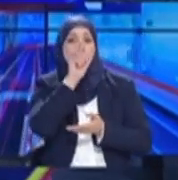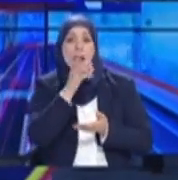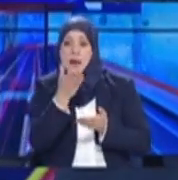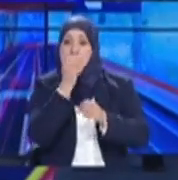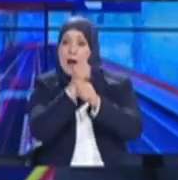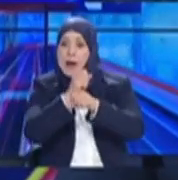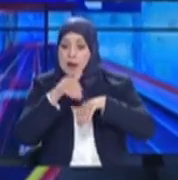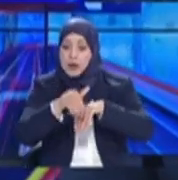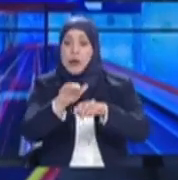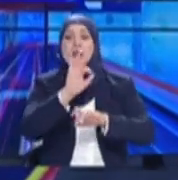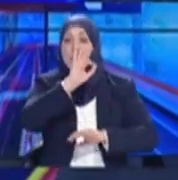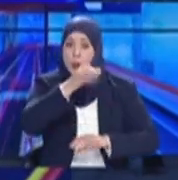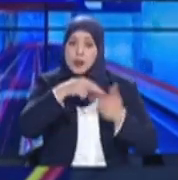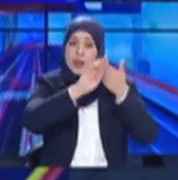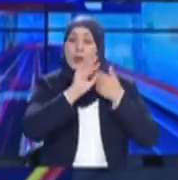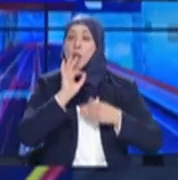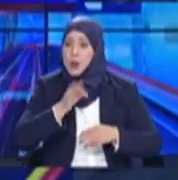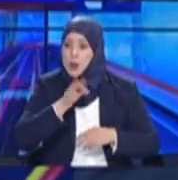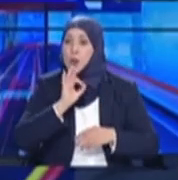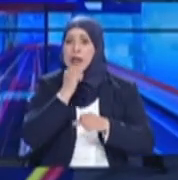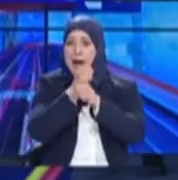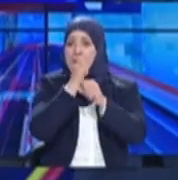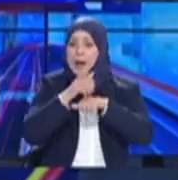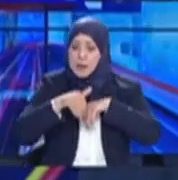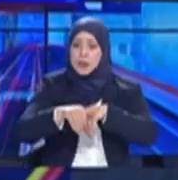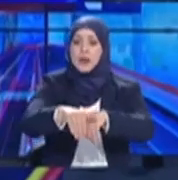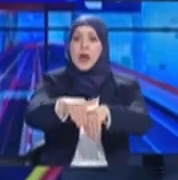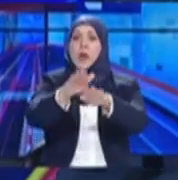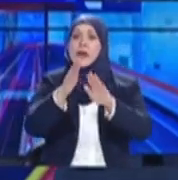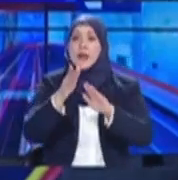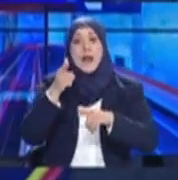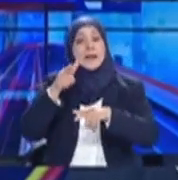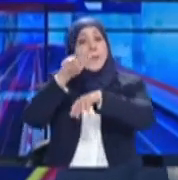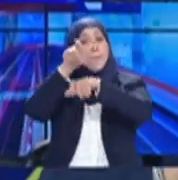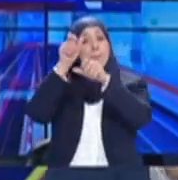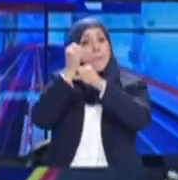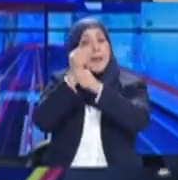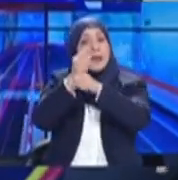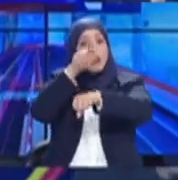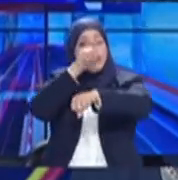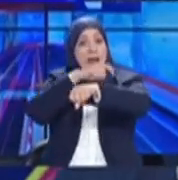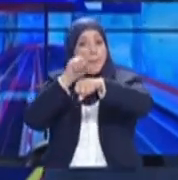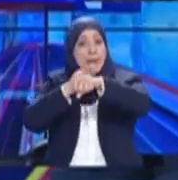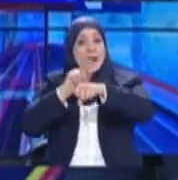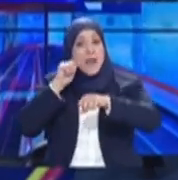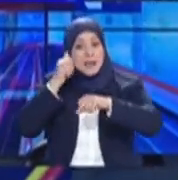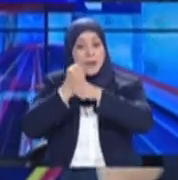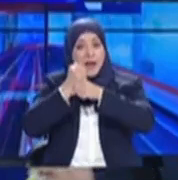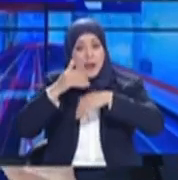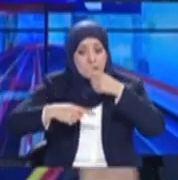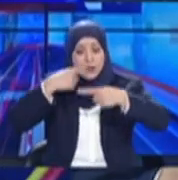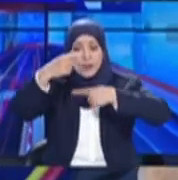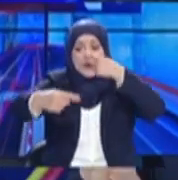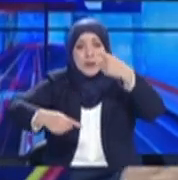عمل متواصل الدين امتنا بشيء تواجدوا يقوموا بالعمل هذه اللي انه